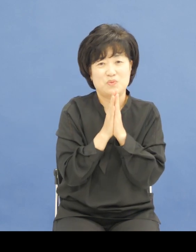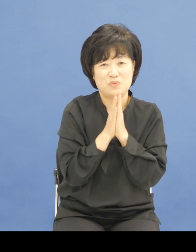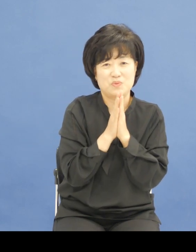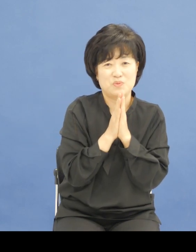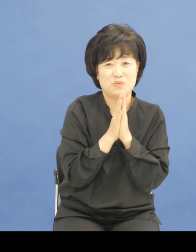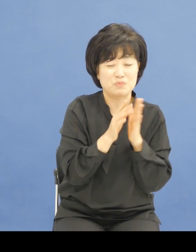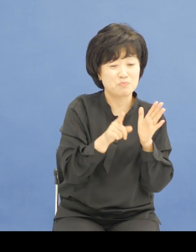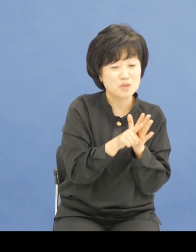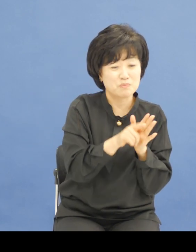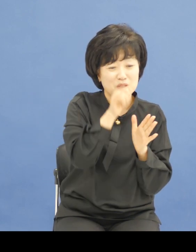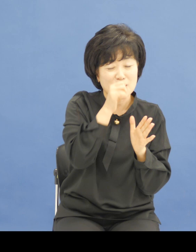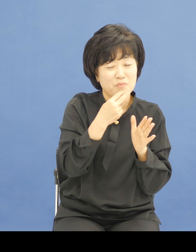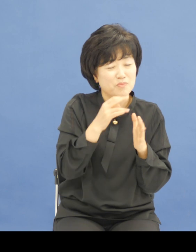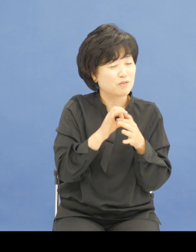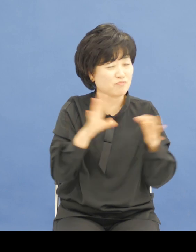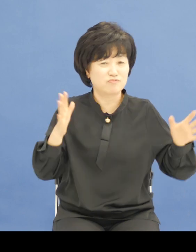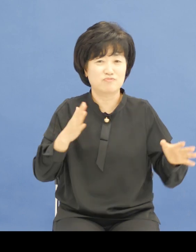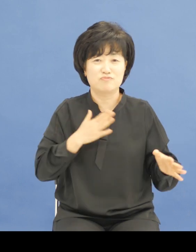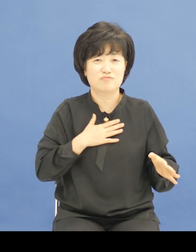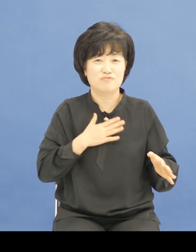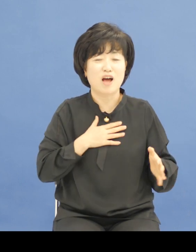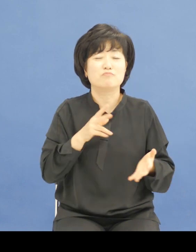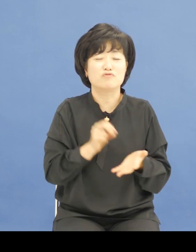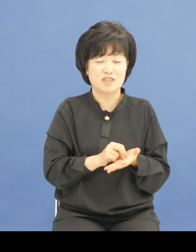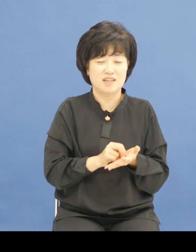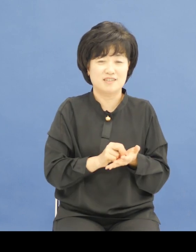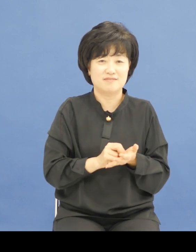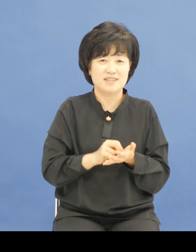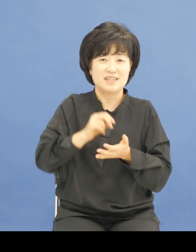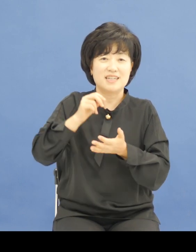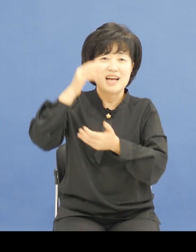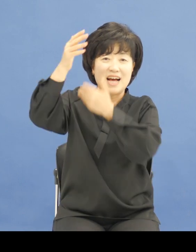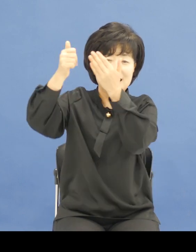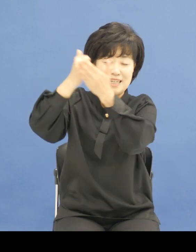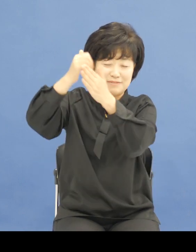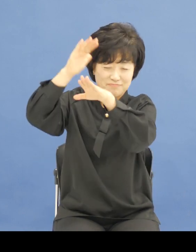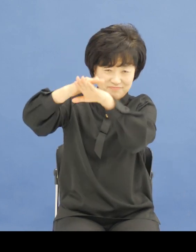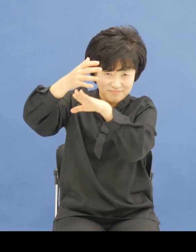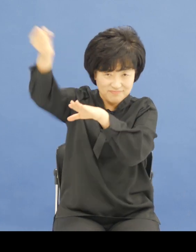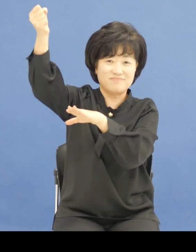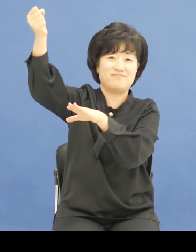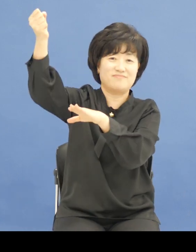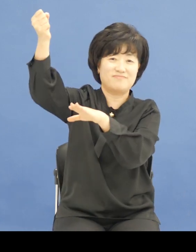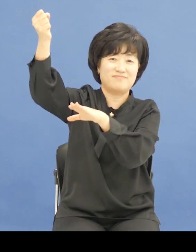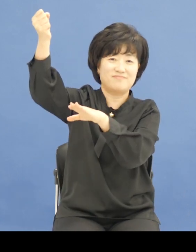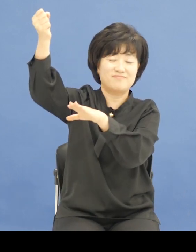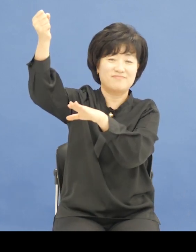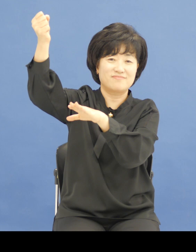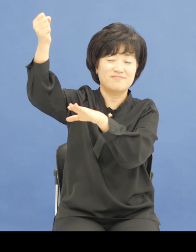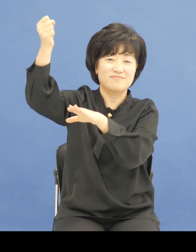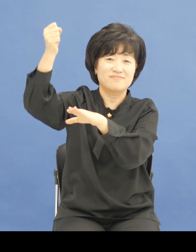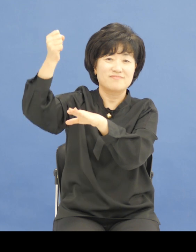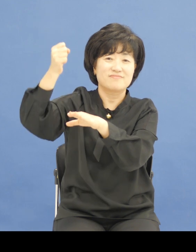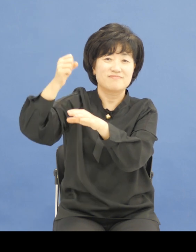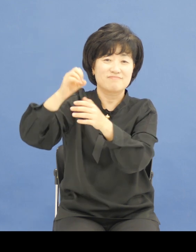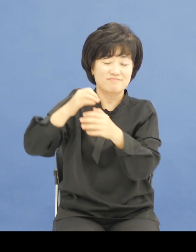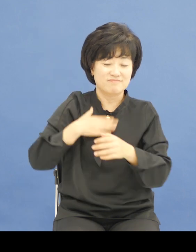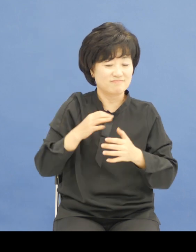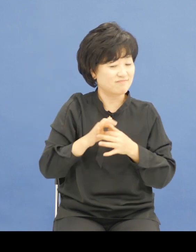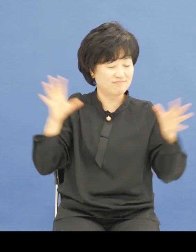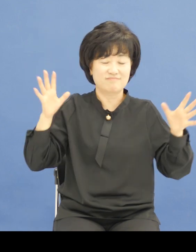뭐 믿고 안 믿고는 그건 내 문제지 하나님하고는 상관이 없더라고. 분명한 건 입을 벌려 기도를 하는 거죠.